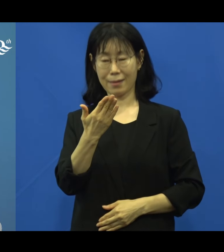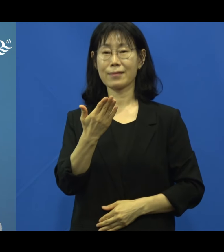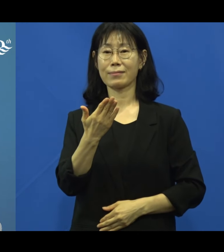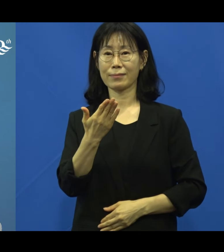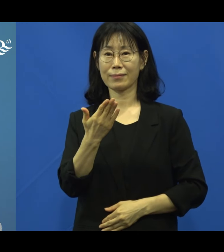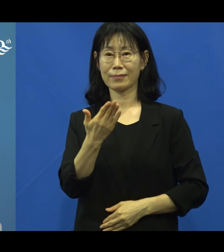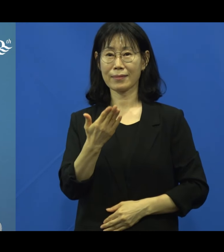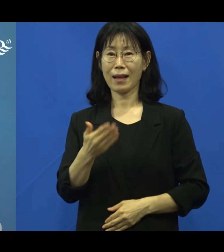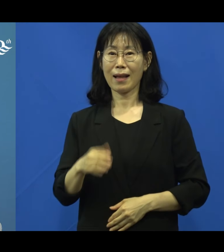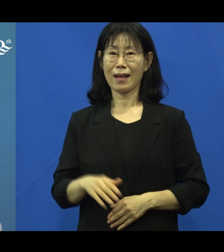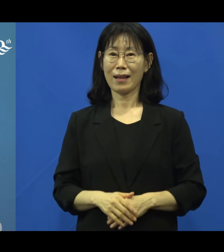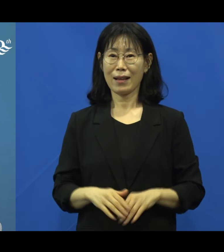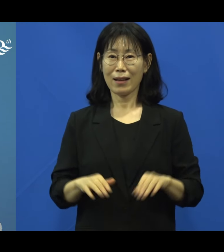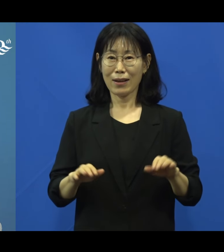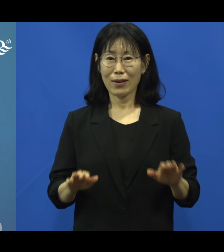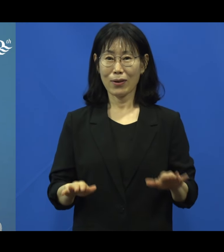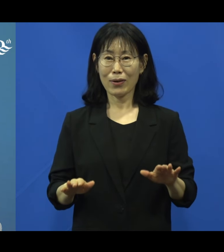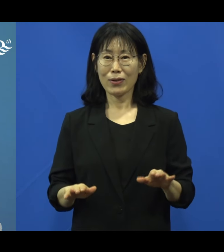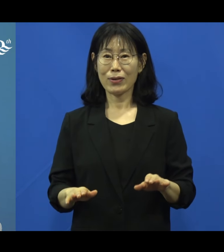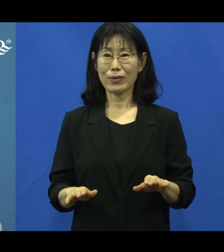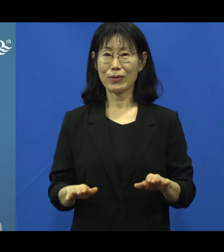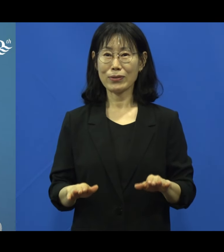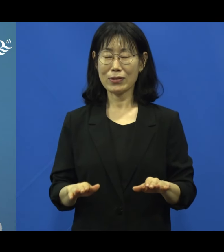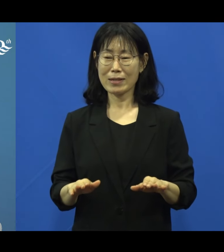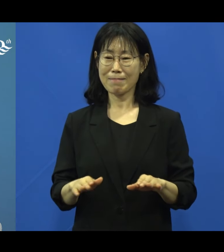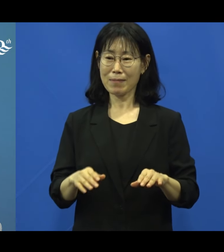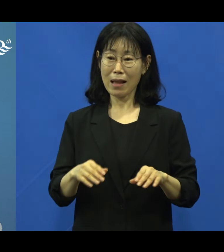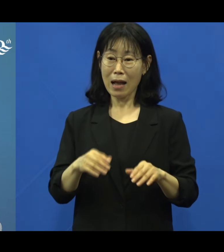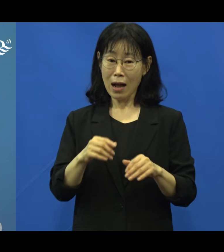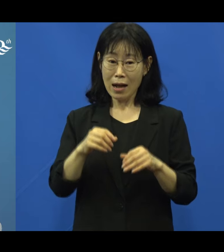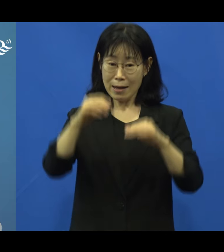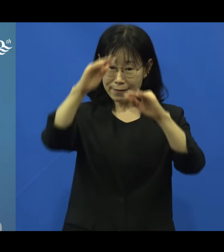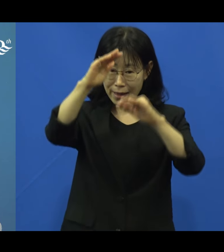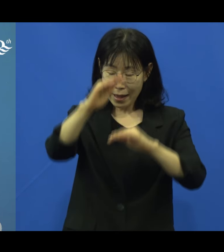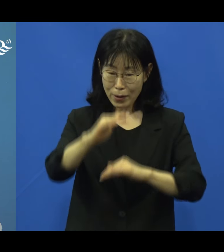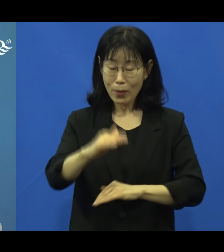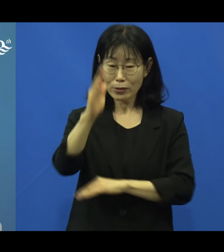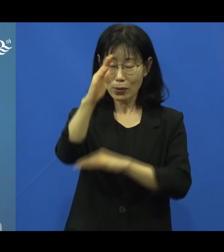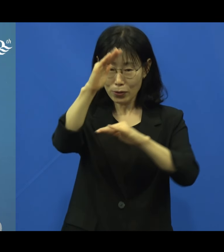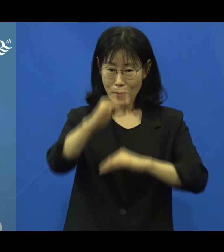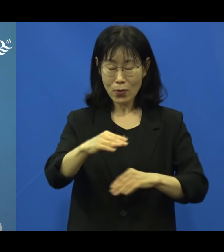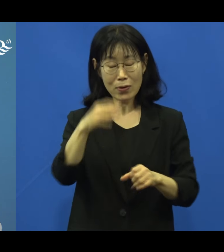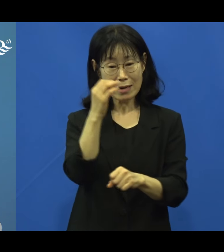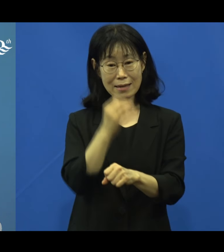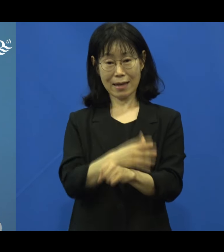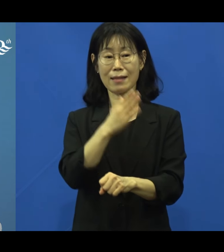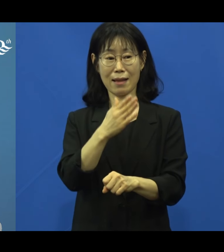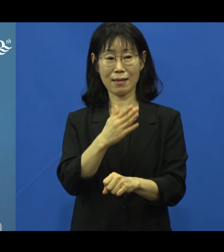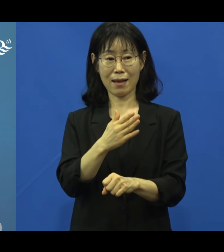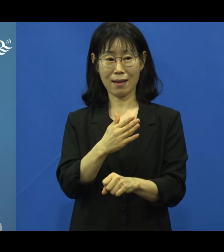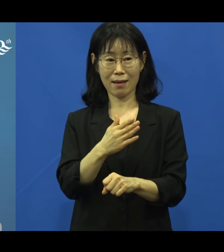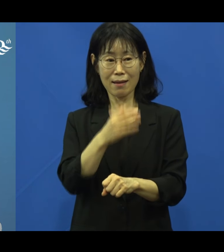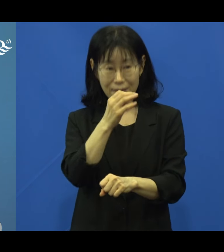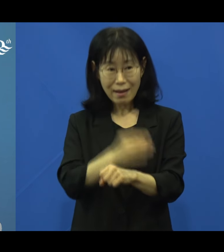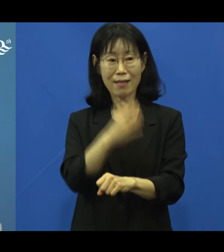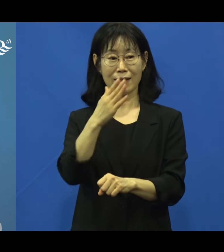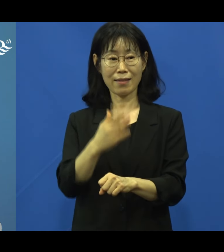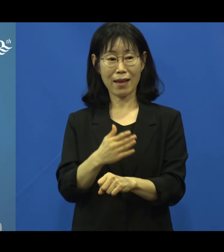오는 과정이 복잡했어. 간단한 일인데 완전한 순종이죠. 7번 몸을